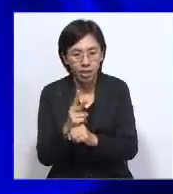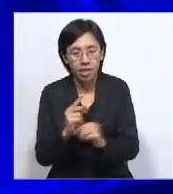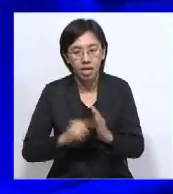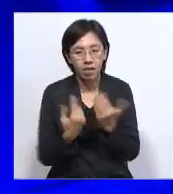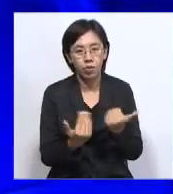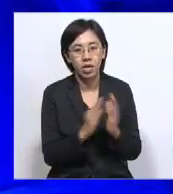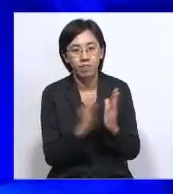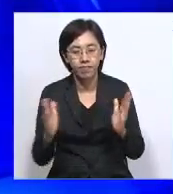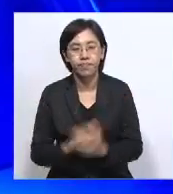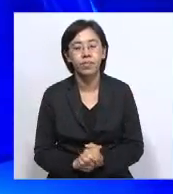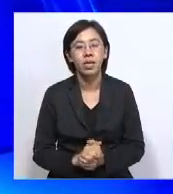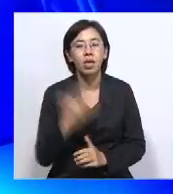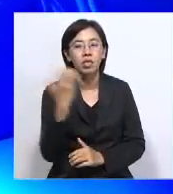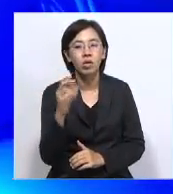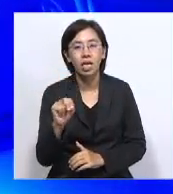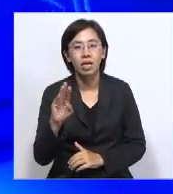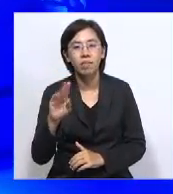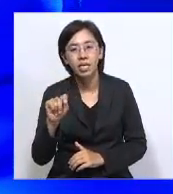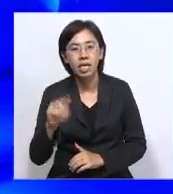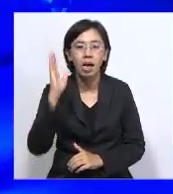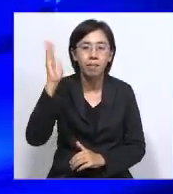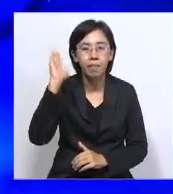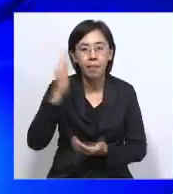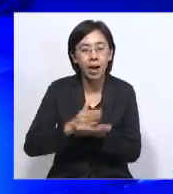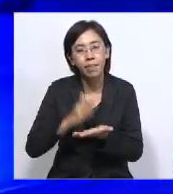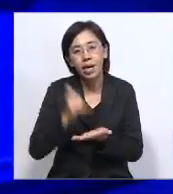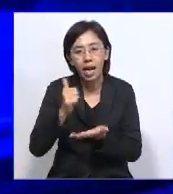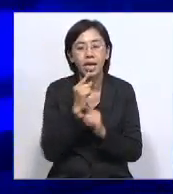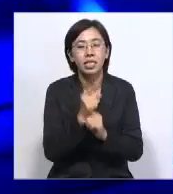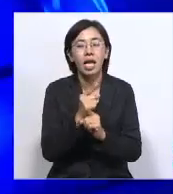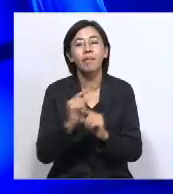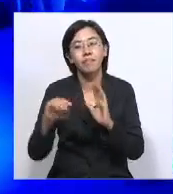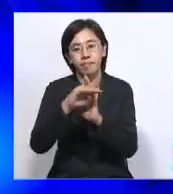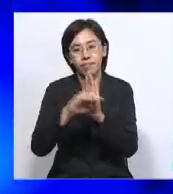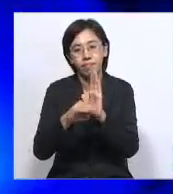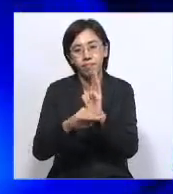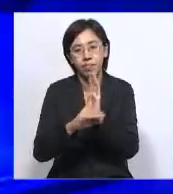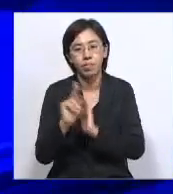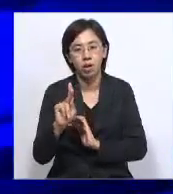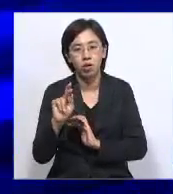รวมทั้งให้สถานีโทรทัศน์ NBT มีโฆษณาได้ตามข้อกำหนดของกสทช.